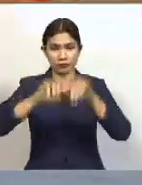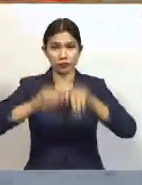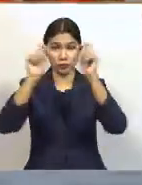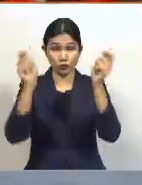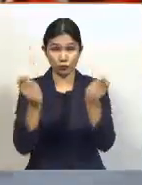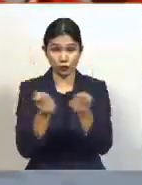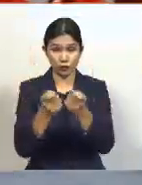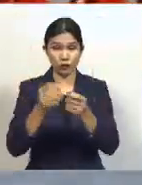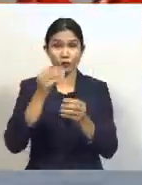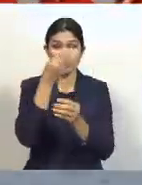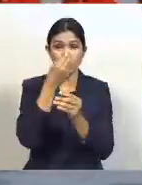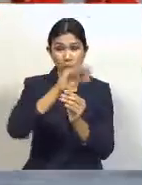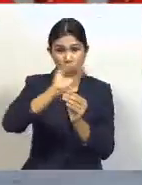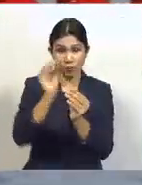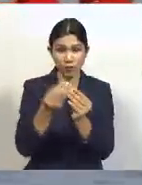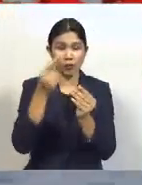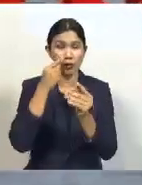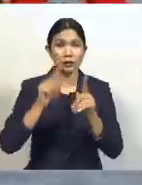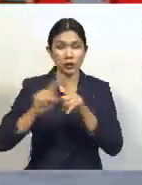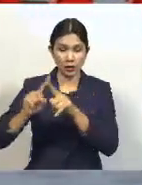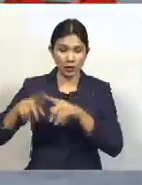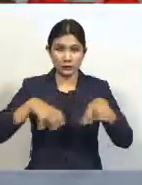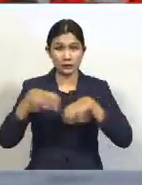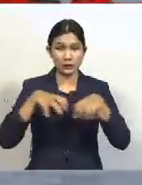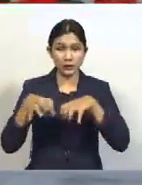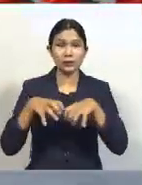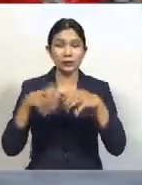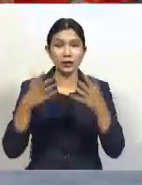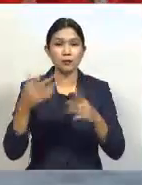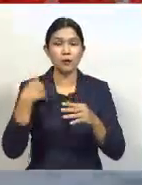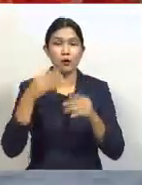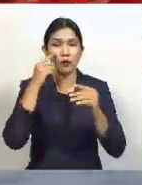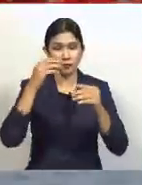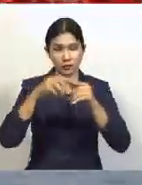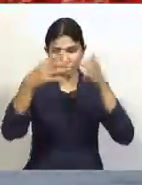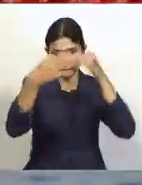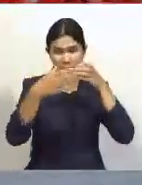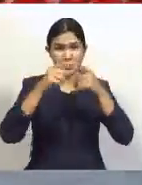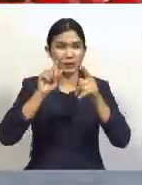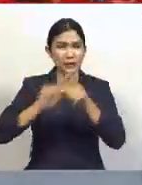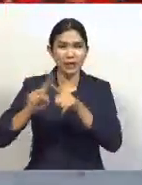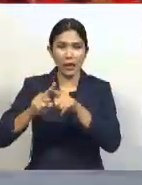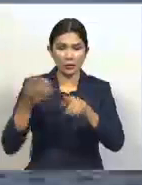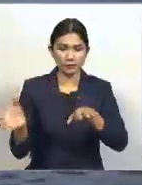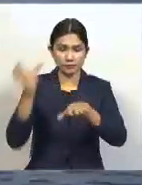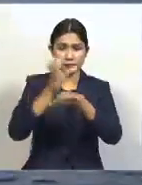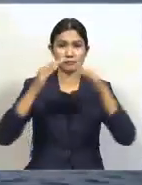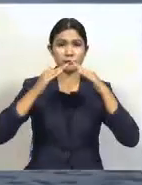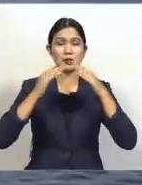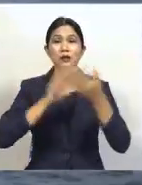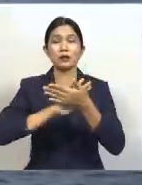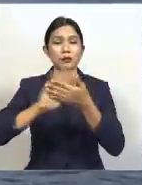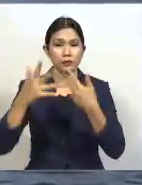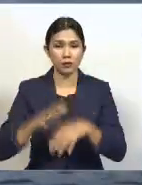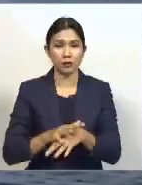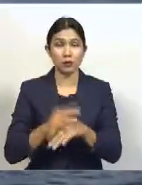คอเรือและเครื่องแขวนประดับมาลัยเรือพระที่นั่งพร้อมด้วยเครื่องแขวนประดับบุษบกและบัลลังก์กัญญาโดยริ้วขบว